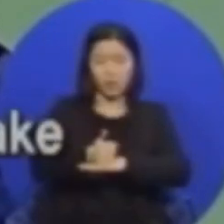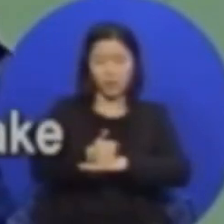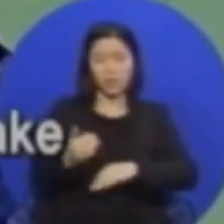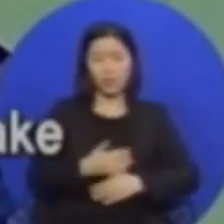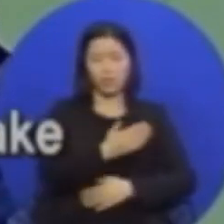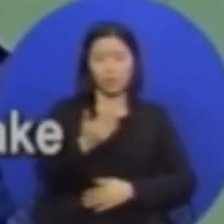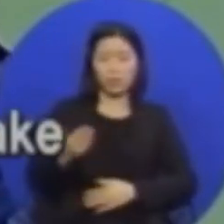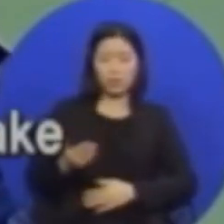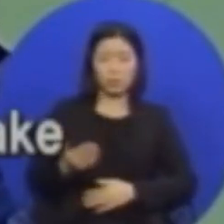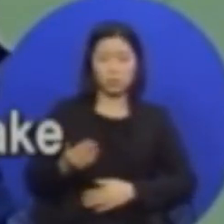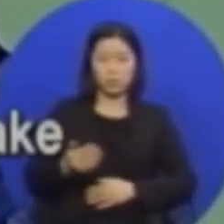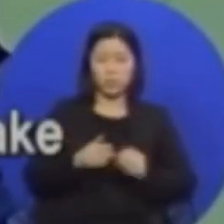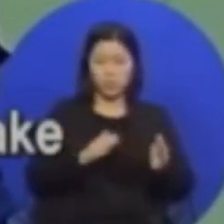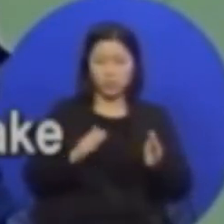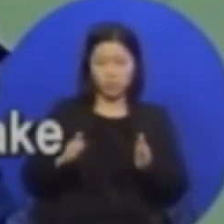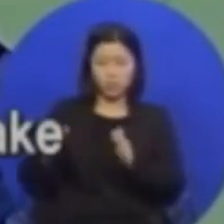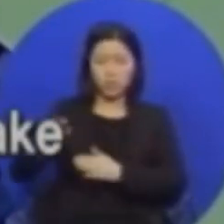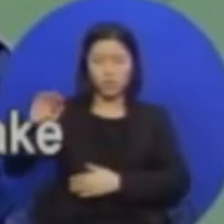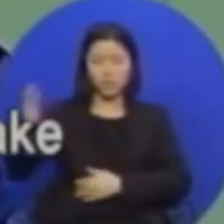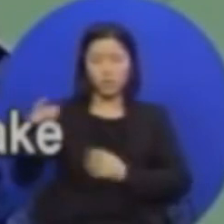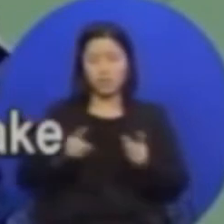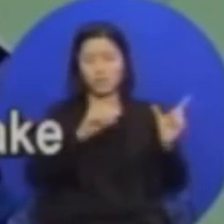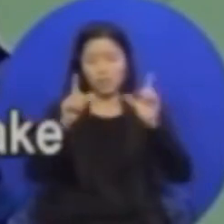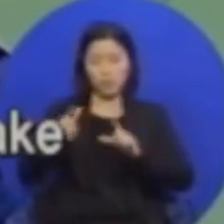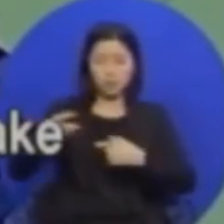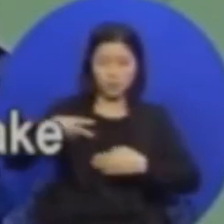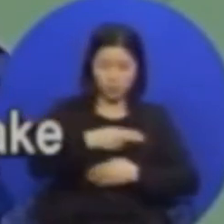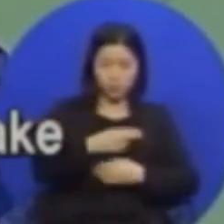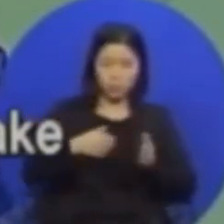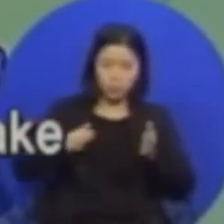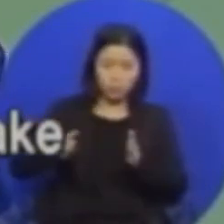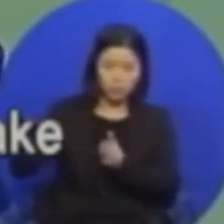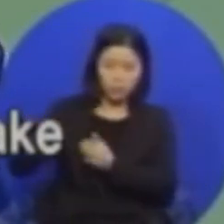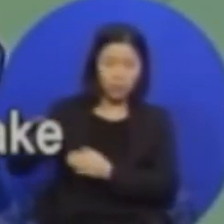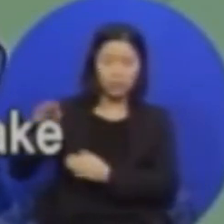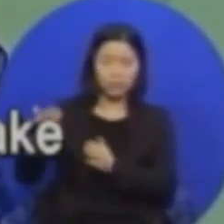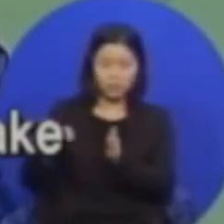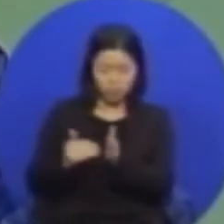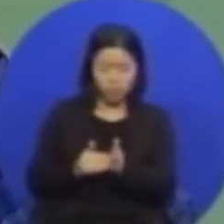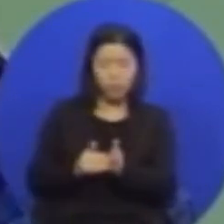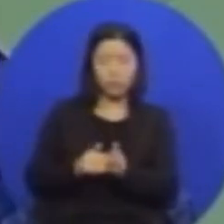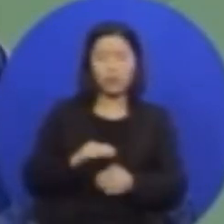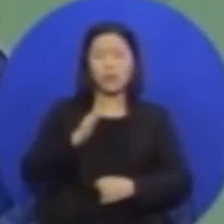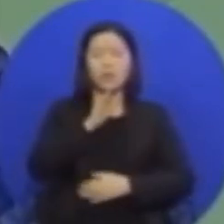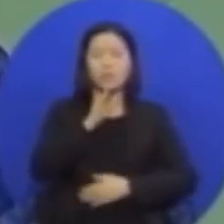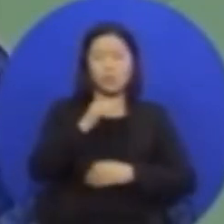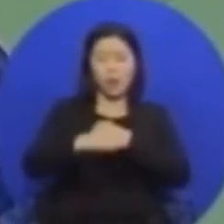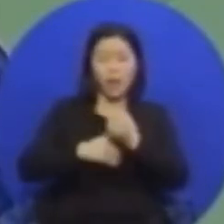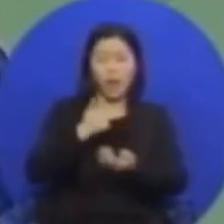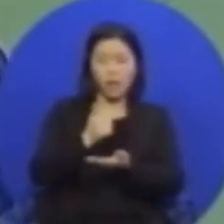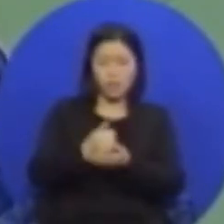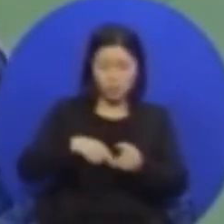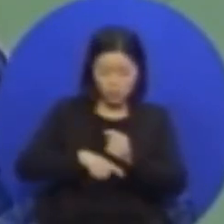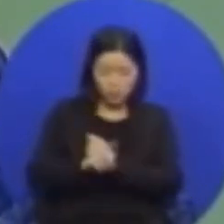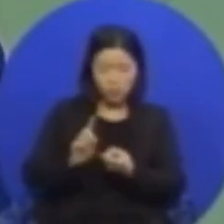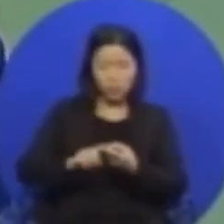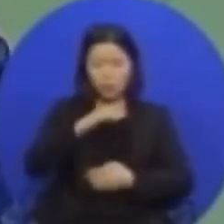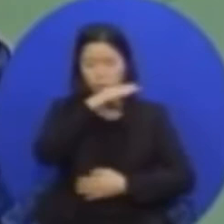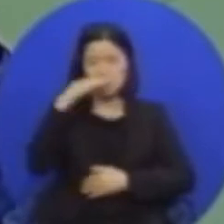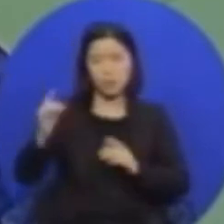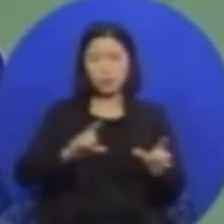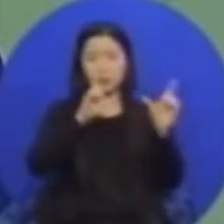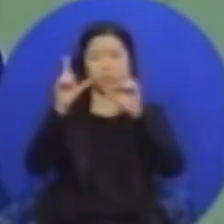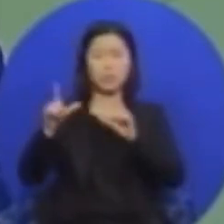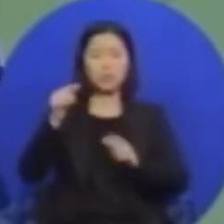여러분이 정리해야 될 생활 정리하고 끊어버리고 꿈 꼬 이제 진짜 하나님이 기뻐하는 뜨도록 바로 살지 못하면 여러분